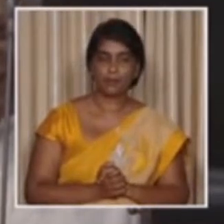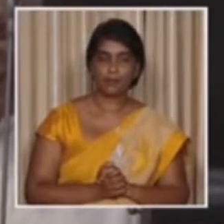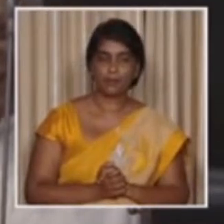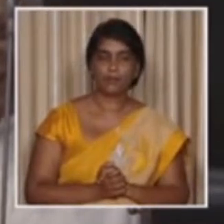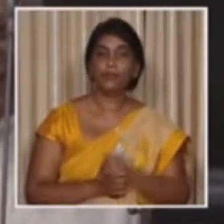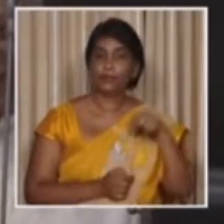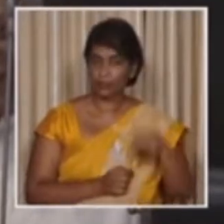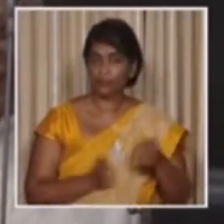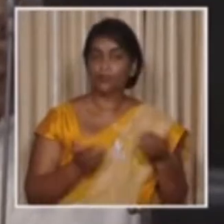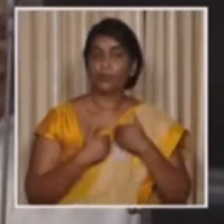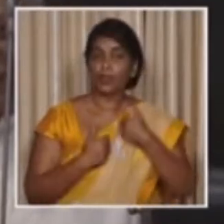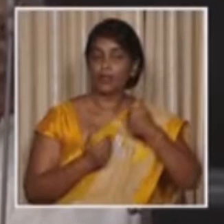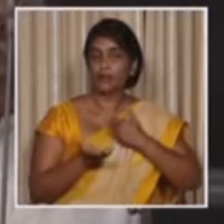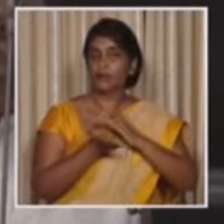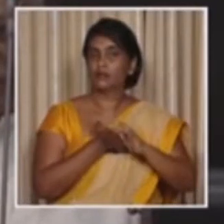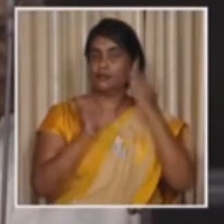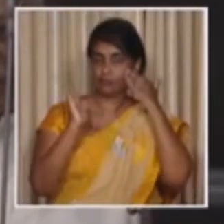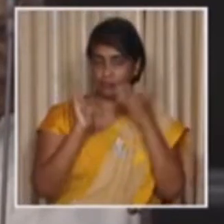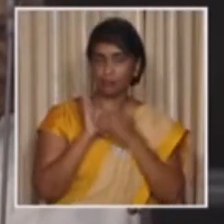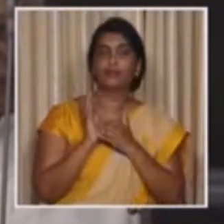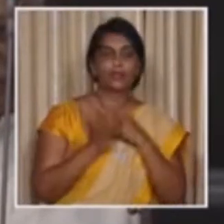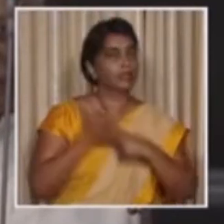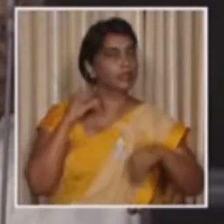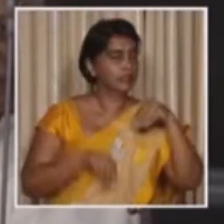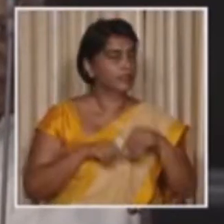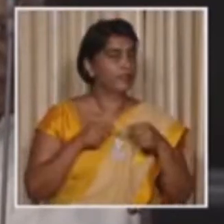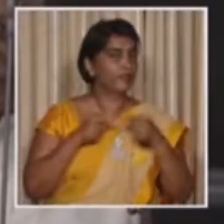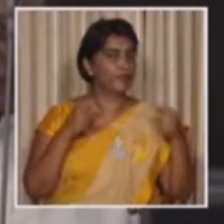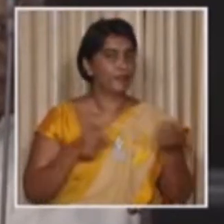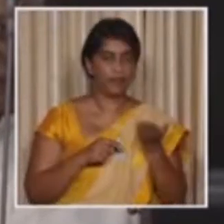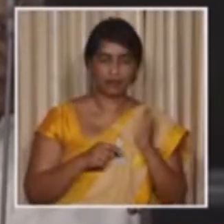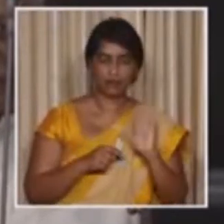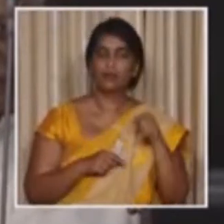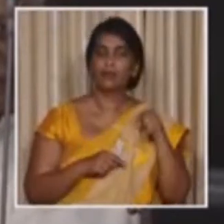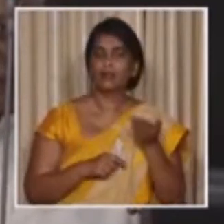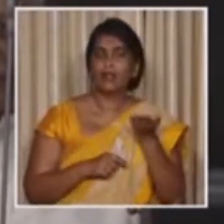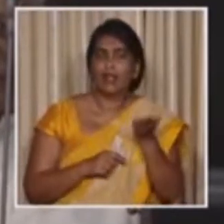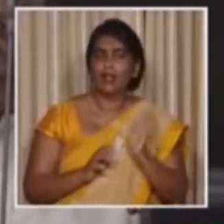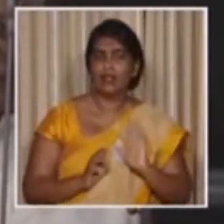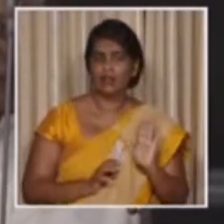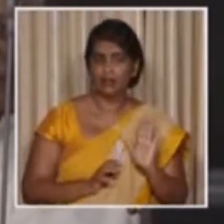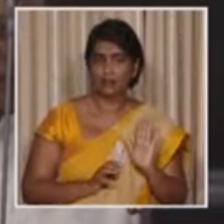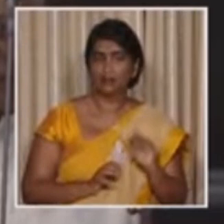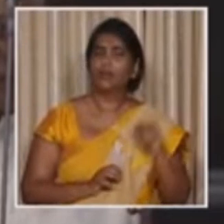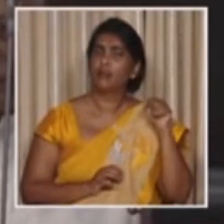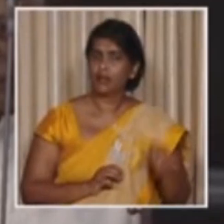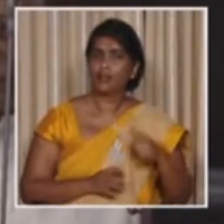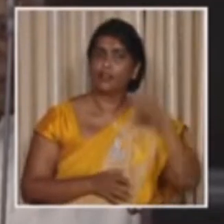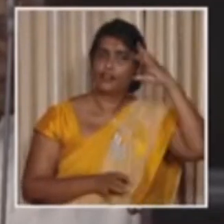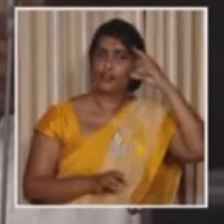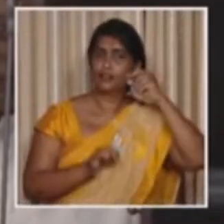අද අපි අත්‍යවශ්‍ය සේවා පිළිබඳ ඡන්දයක් විපක්ෂයෙන් ඉල්ලා තියෙනවා සාමාන්‍යයෙන් මේවා ඉල්ලන්නේ නැහැ මේ රටේ විදුලි